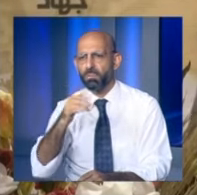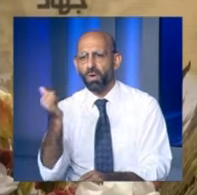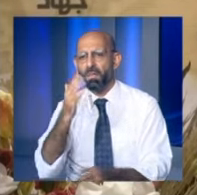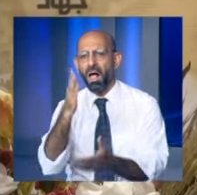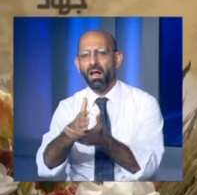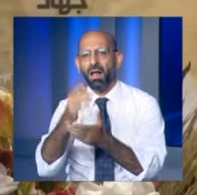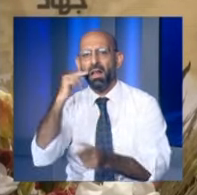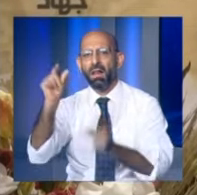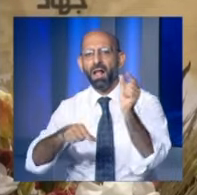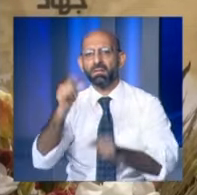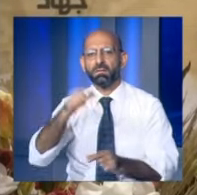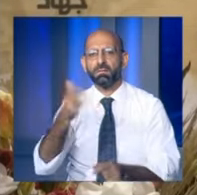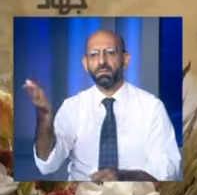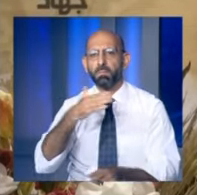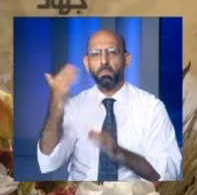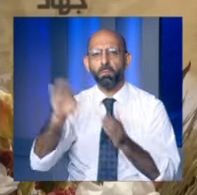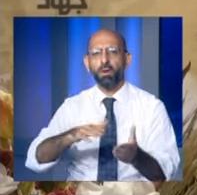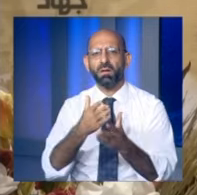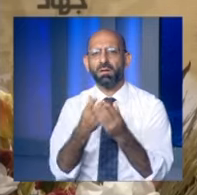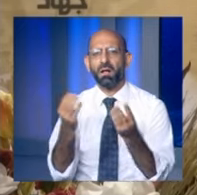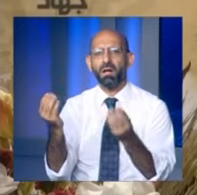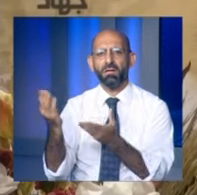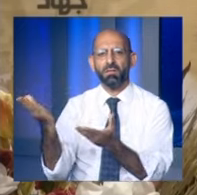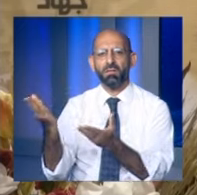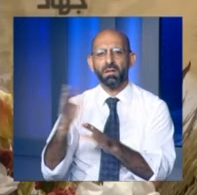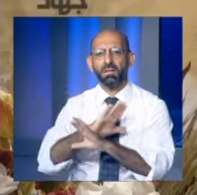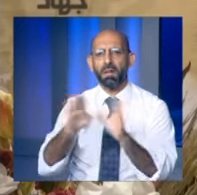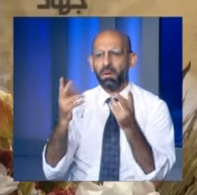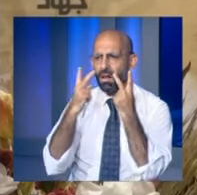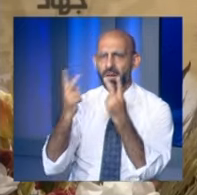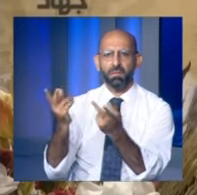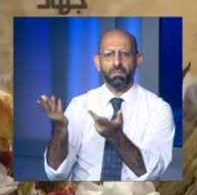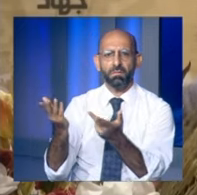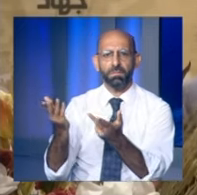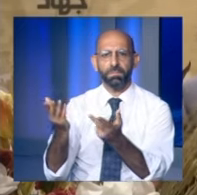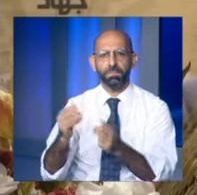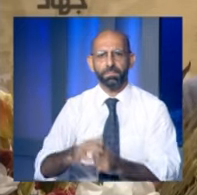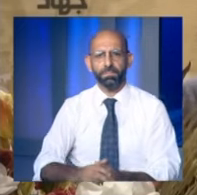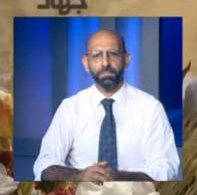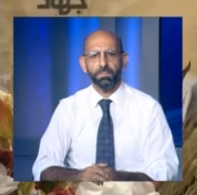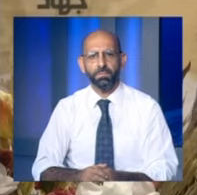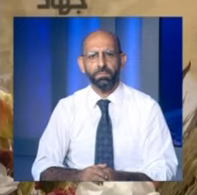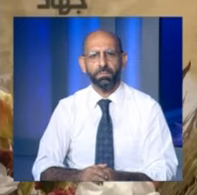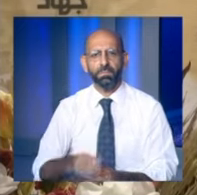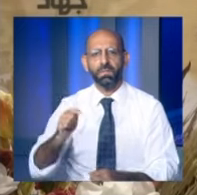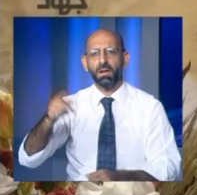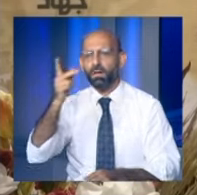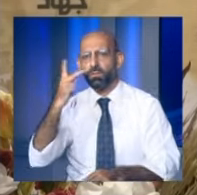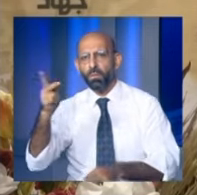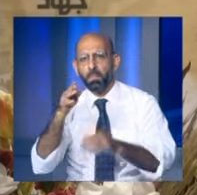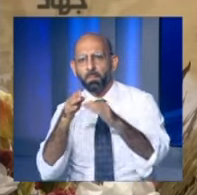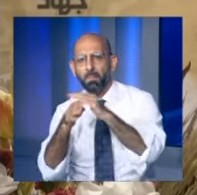سيل العمليات العدوانية التي يمارسها بحق المدنيين في كل ناحية. هذا هو المدخل